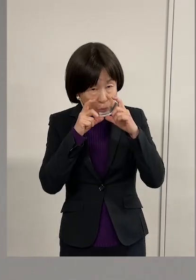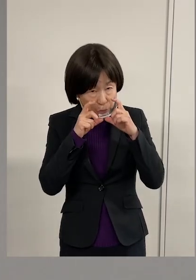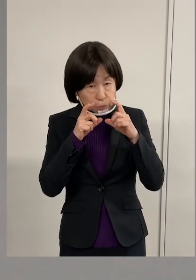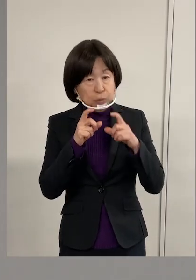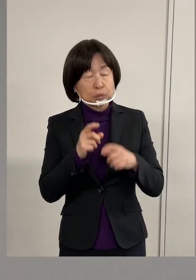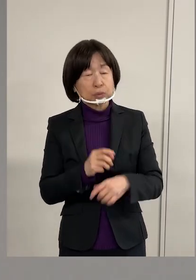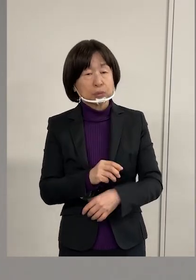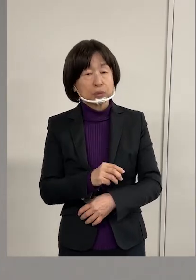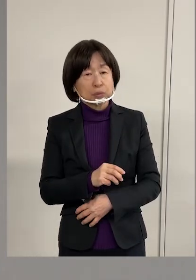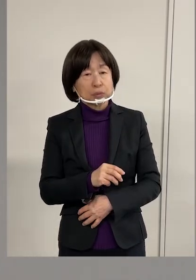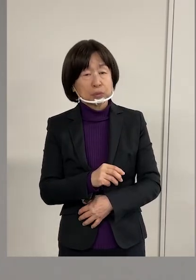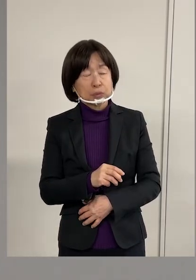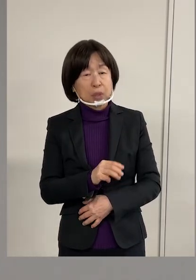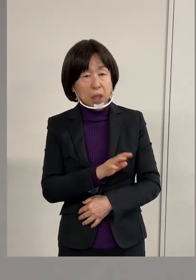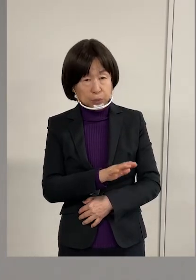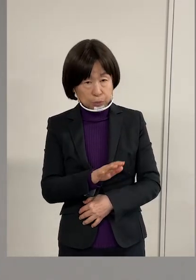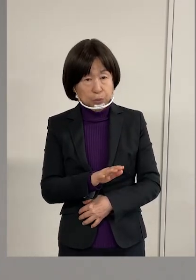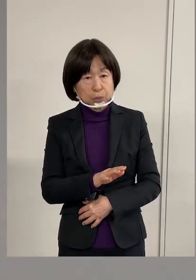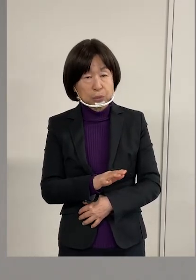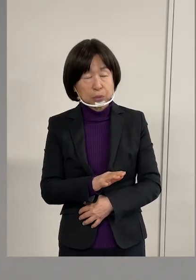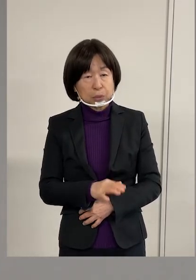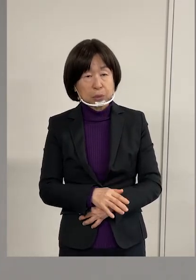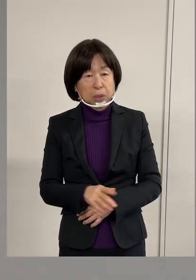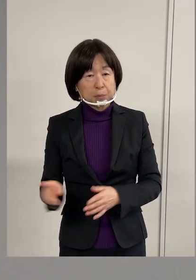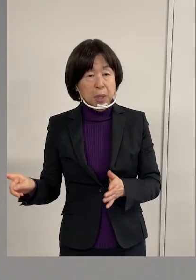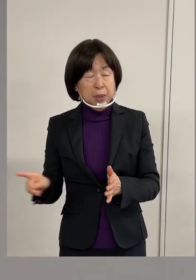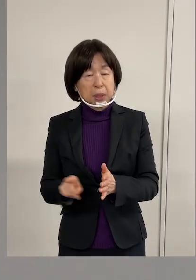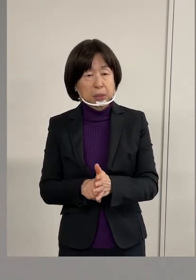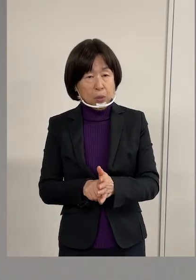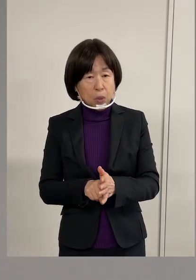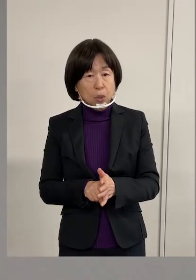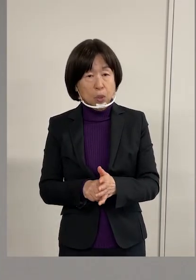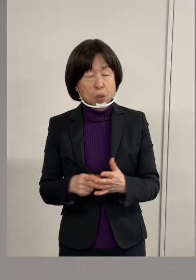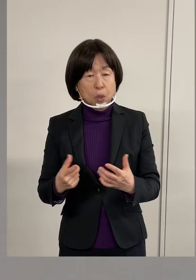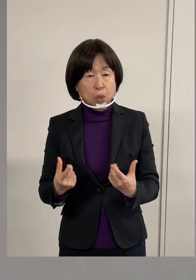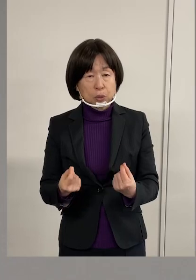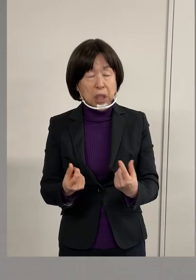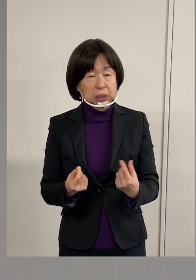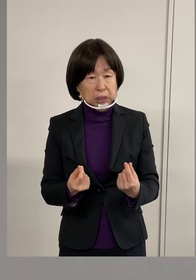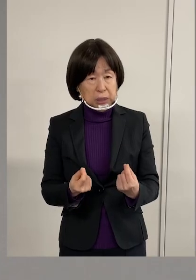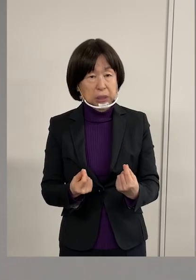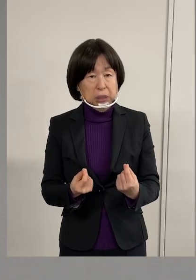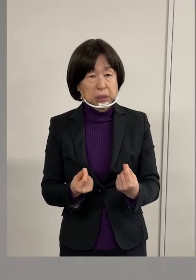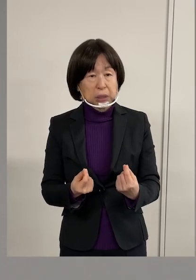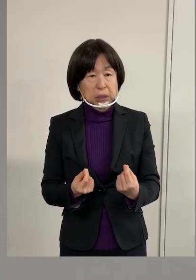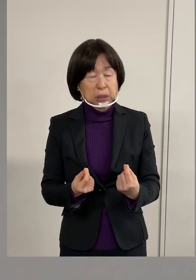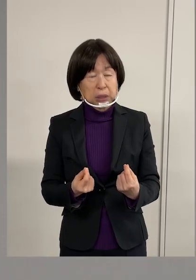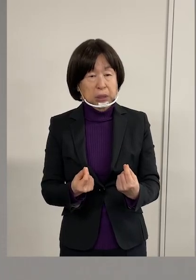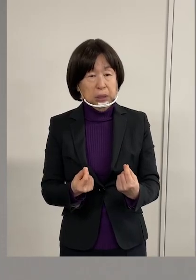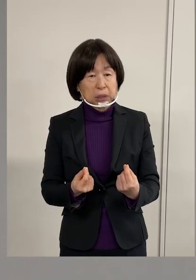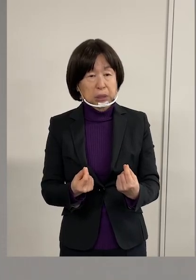しゃって、なかなかその、従来、通りのというか、あまり変わらない